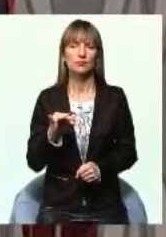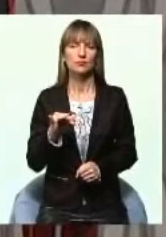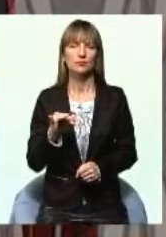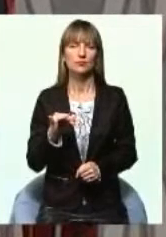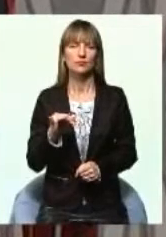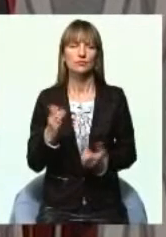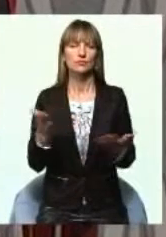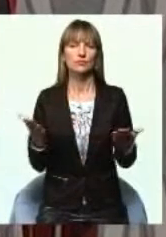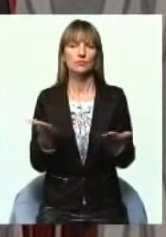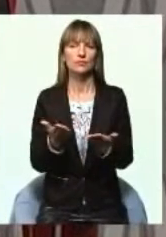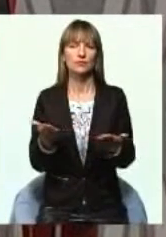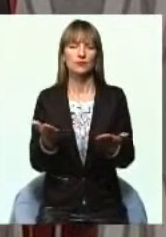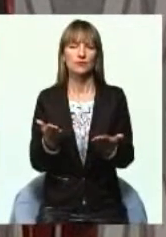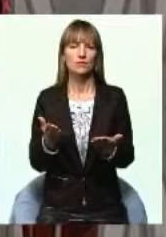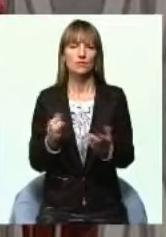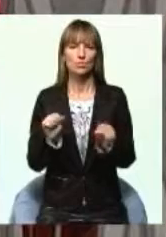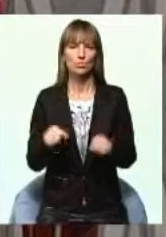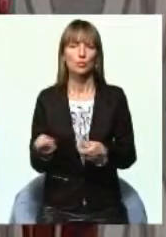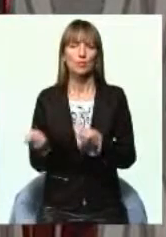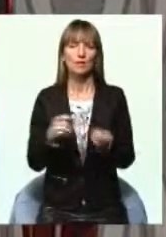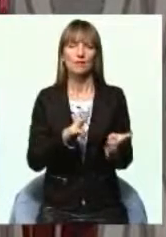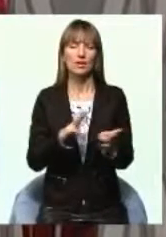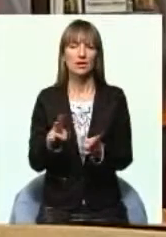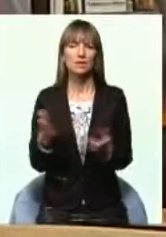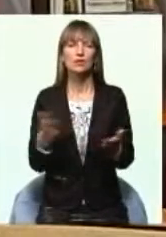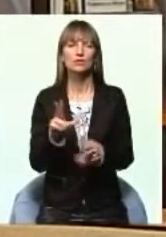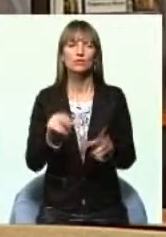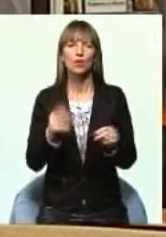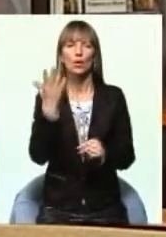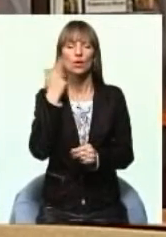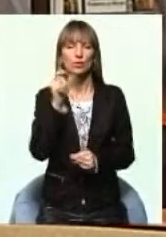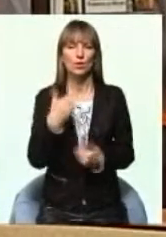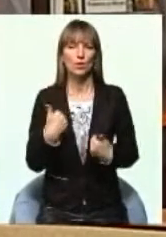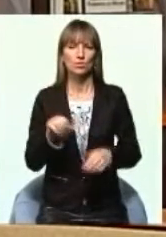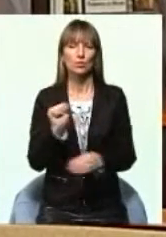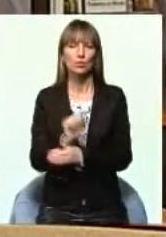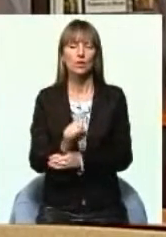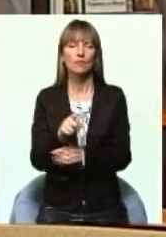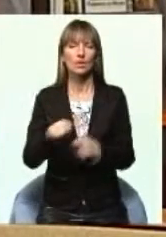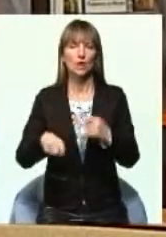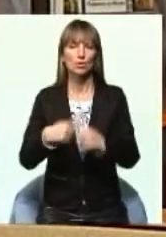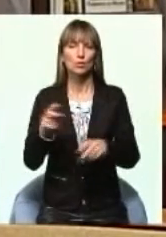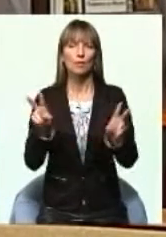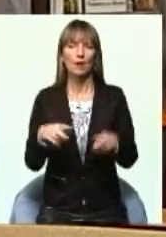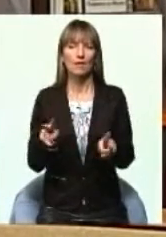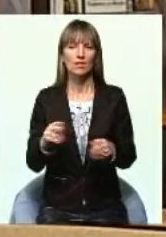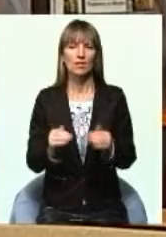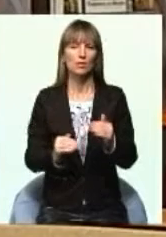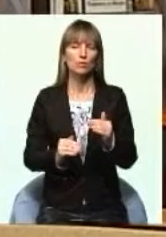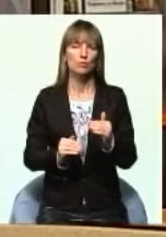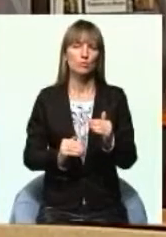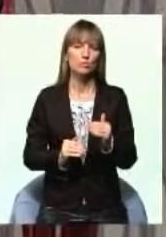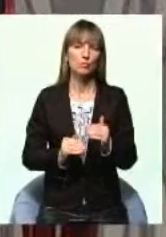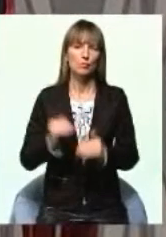нанесуть якийсь певний так шкоду. А як ти гадаєш, коли людина не хоче зупинятися, вона порушила правила, превисила